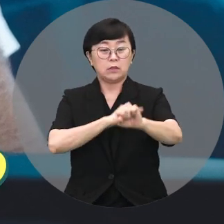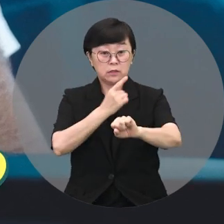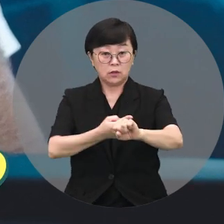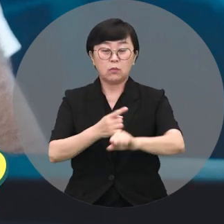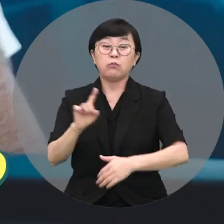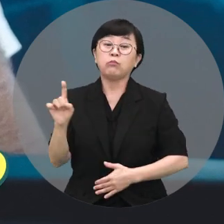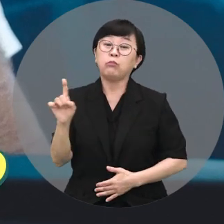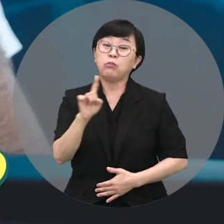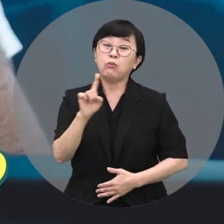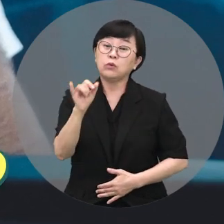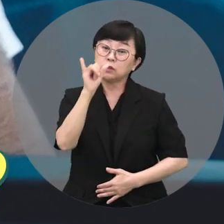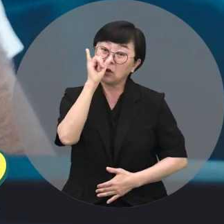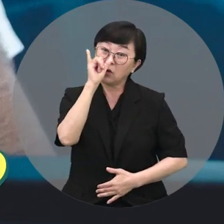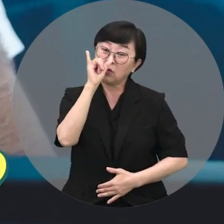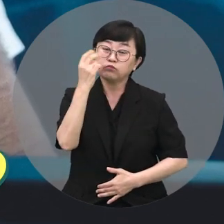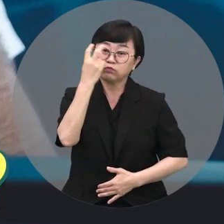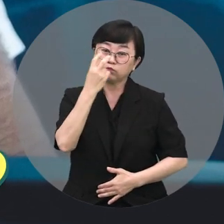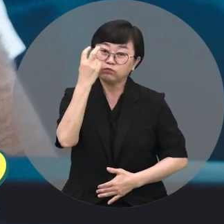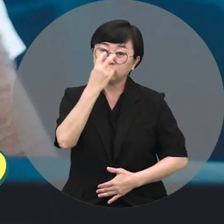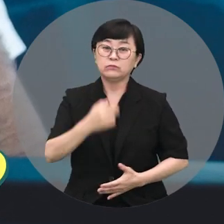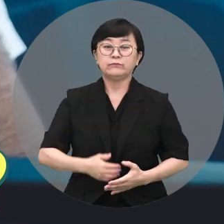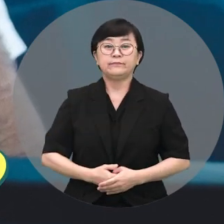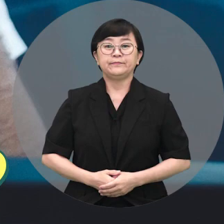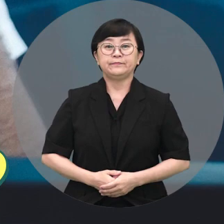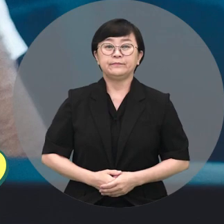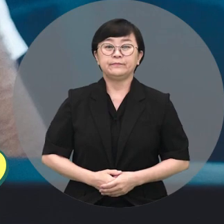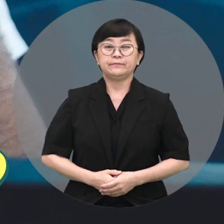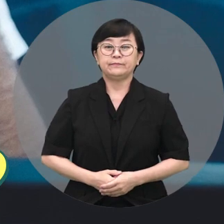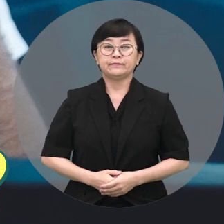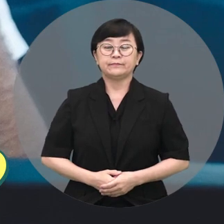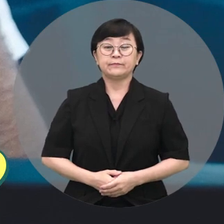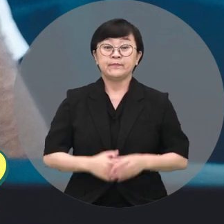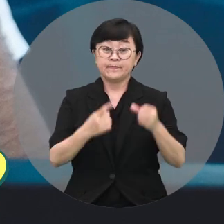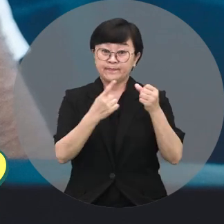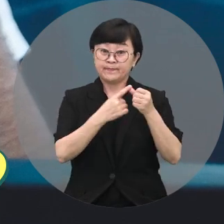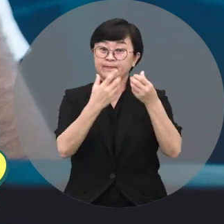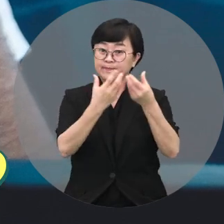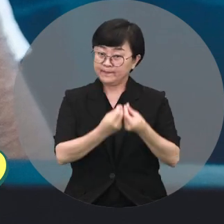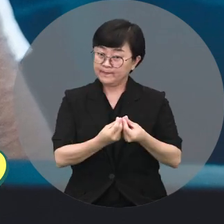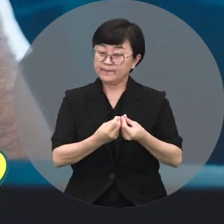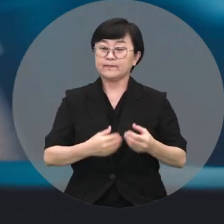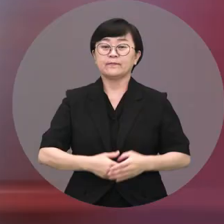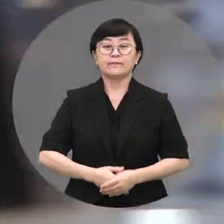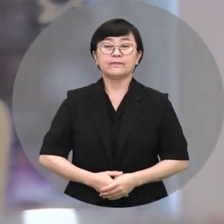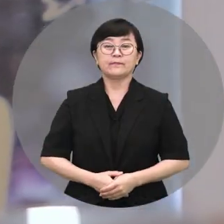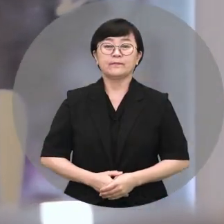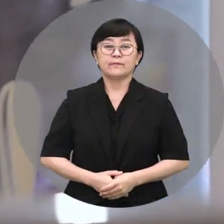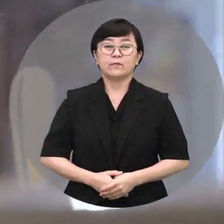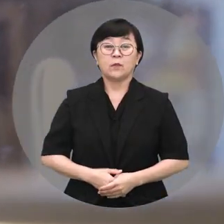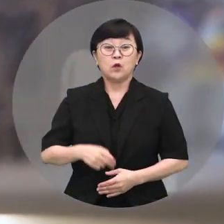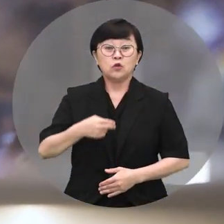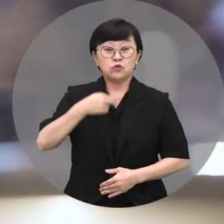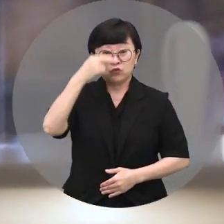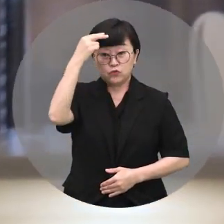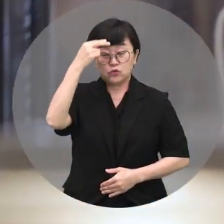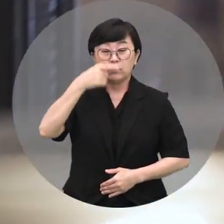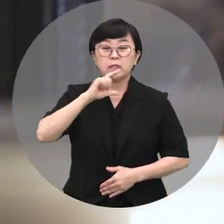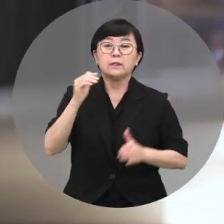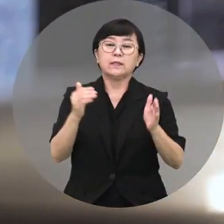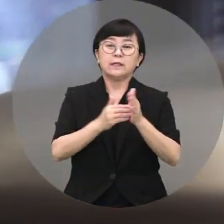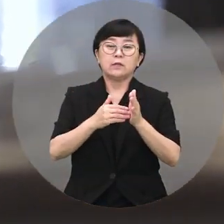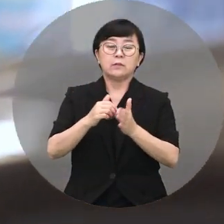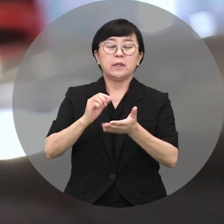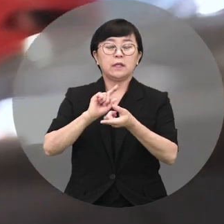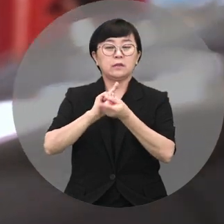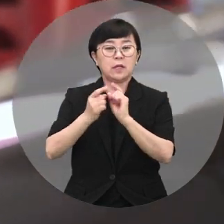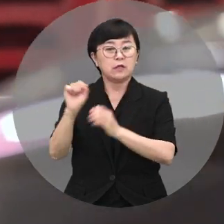방어기제에는 어떠한 것이 있는지 살펴보도록 하겠습니다. 첫 번째 사례부터 보시죠. 술자리를 마친 후